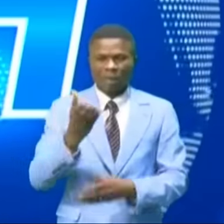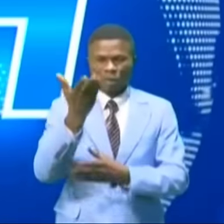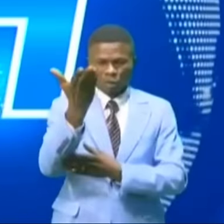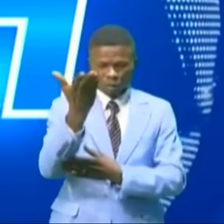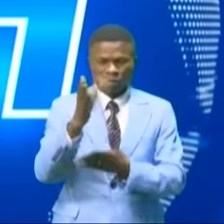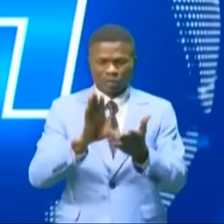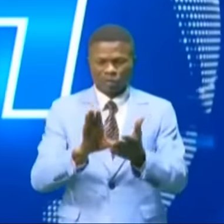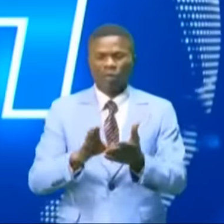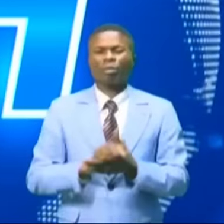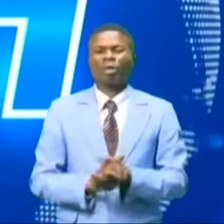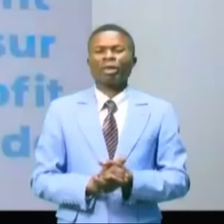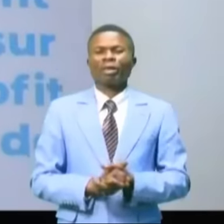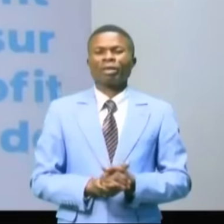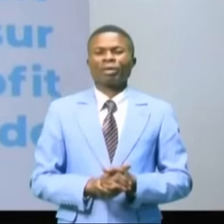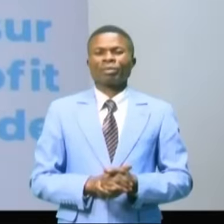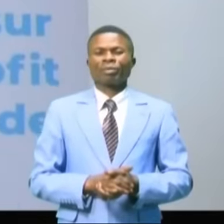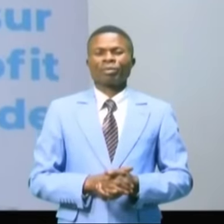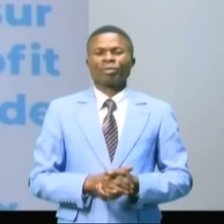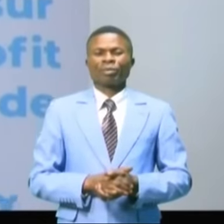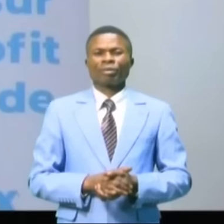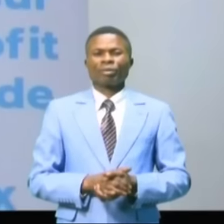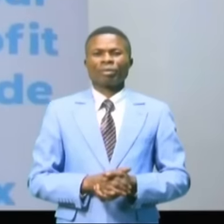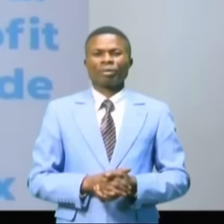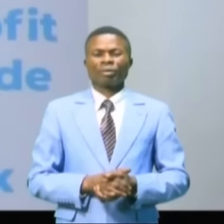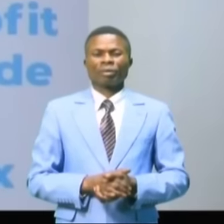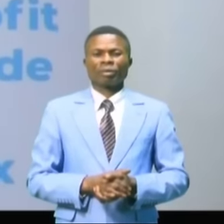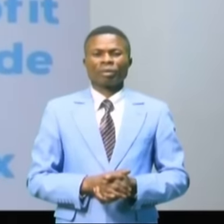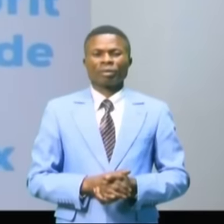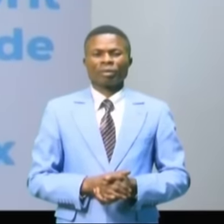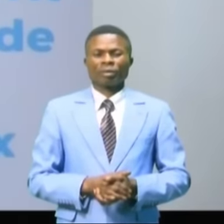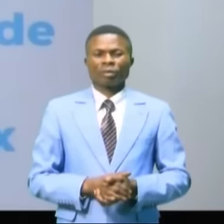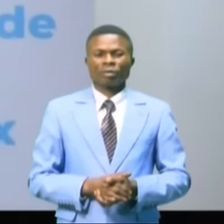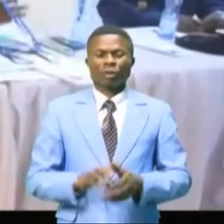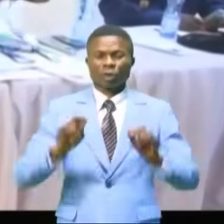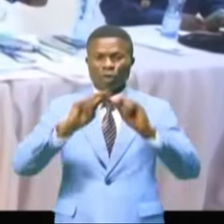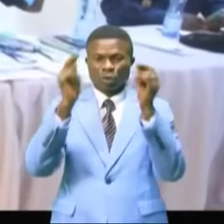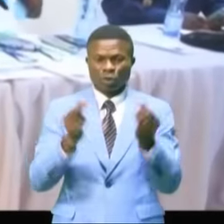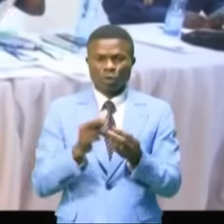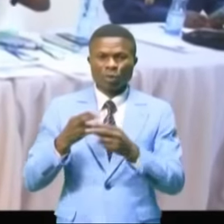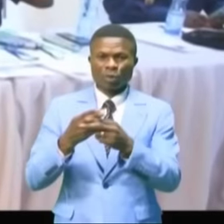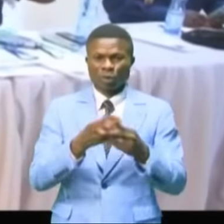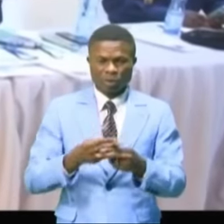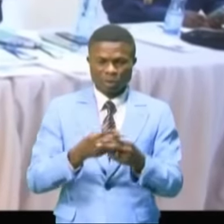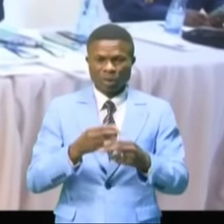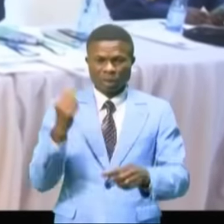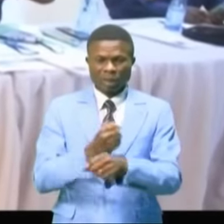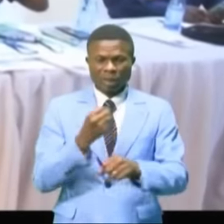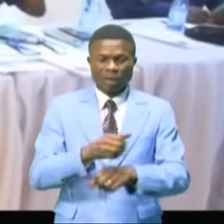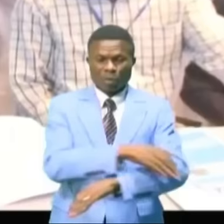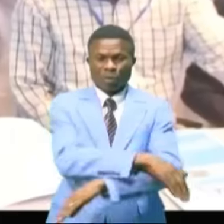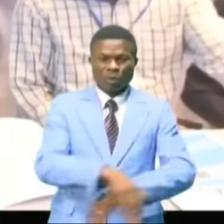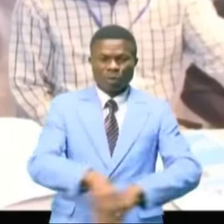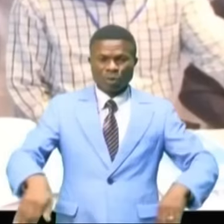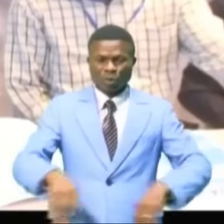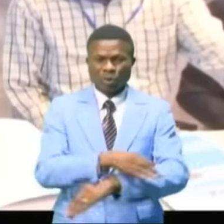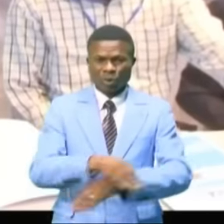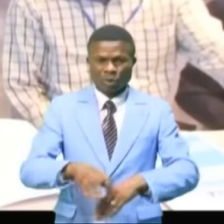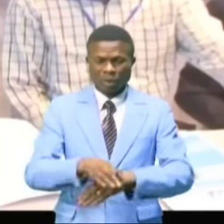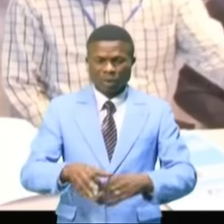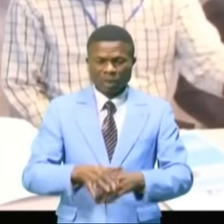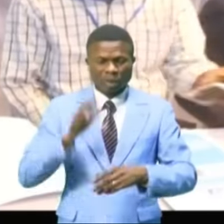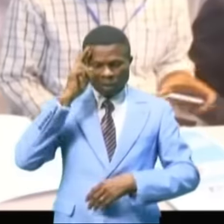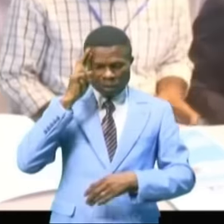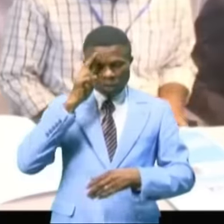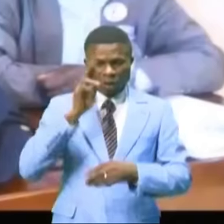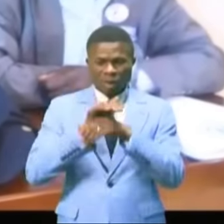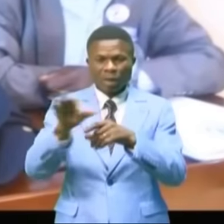Jean-Pierre Ndolo Demazou. Pendant 3 jours, les structures de sécurité œuvrant au poste frontalier vont réfléchir